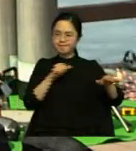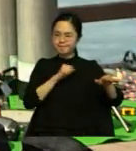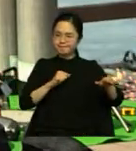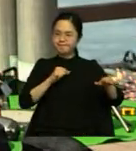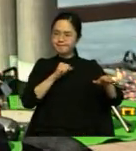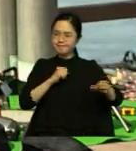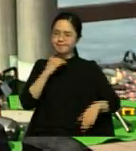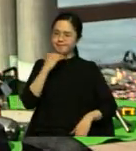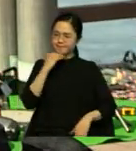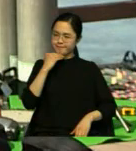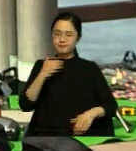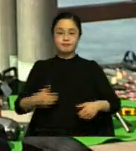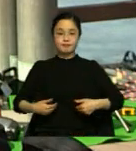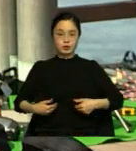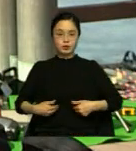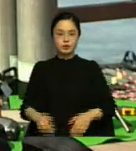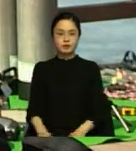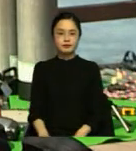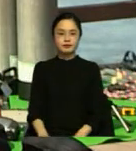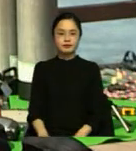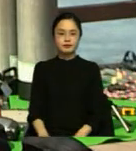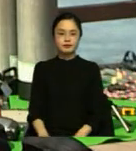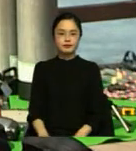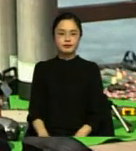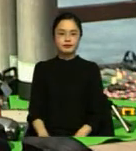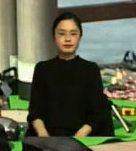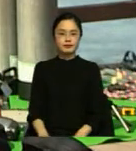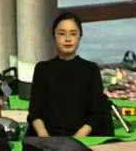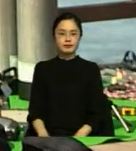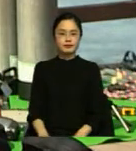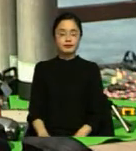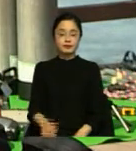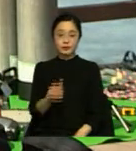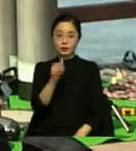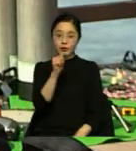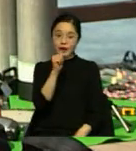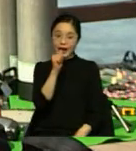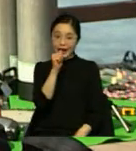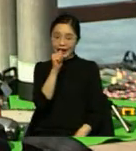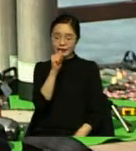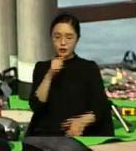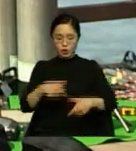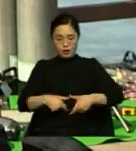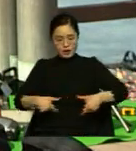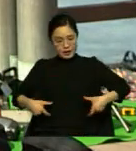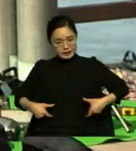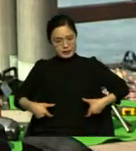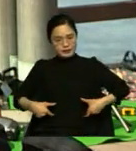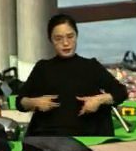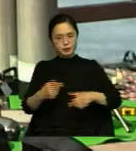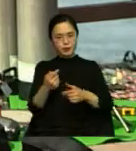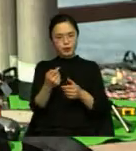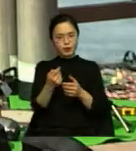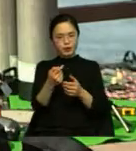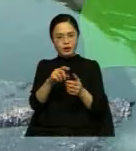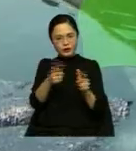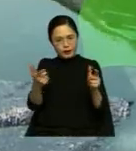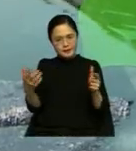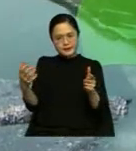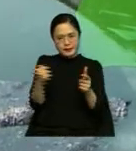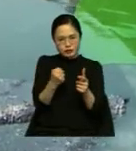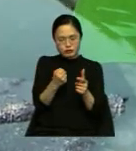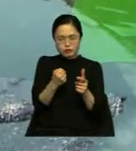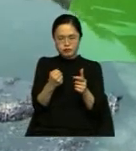하시면서 아니면 호주머니라든지 이런 데 있는 금속이라든지 아니면 벨트 아니면 라이터라든지 이런 걸 사용해서 탈출하시면